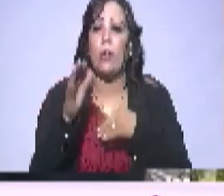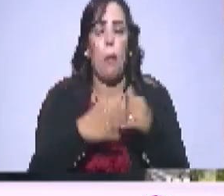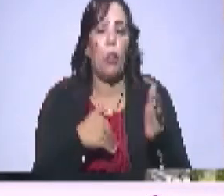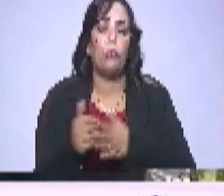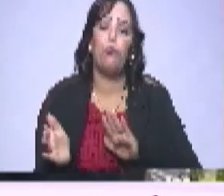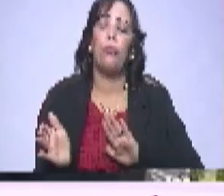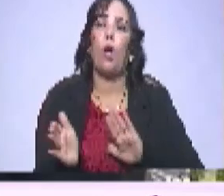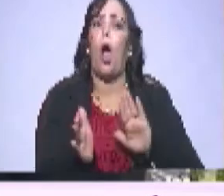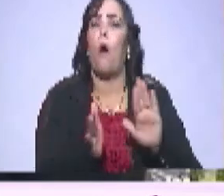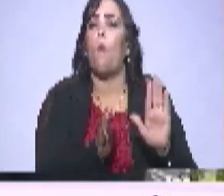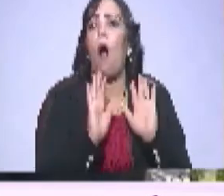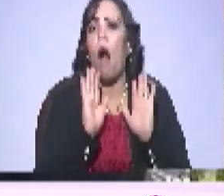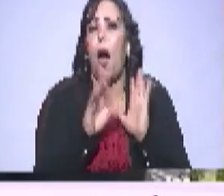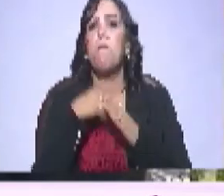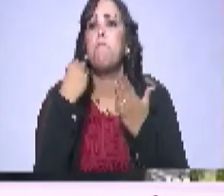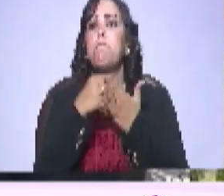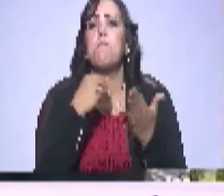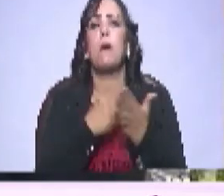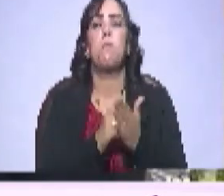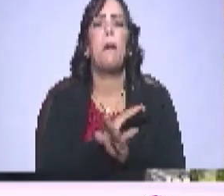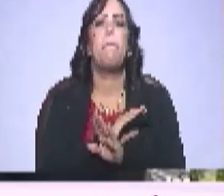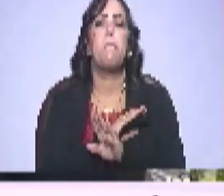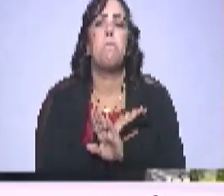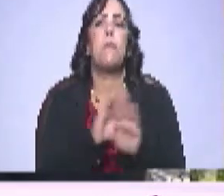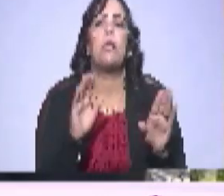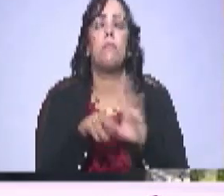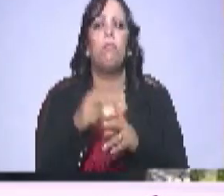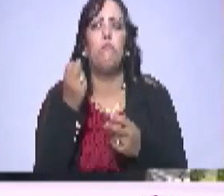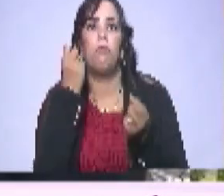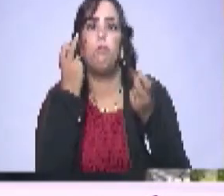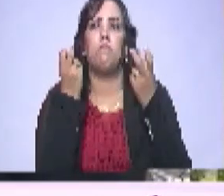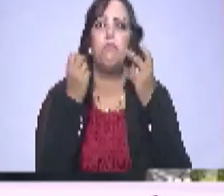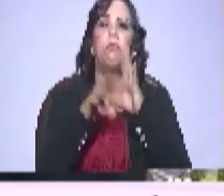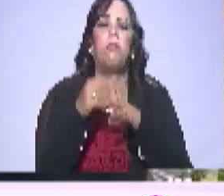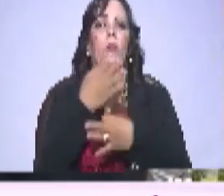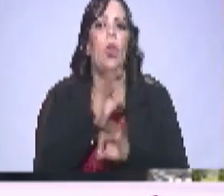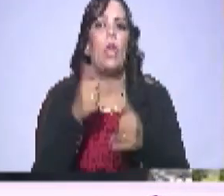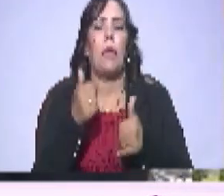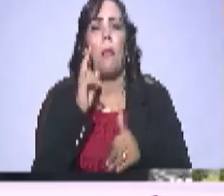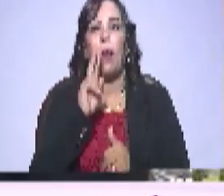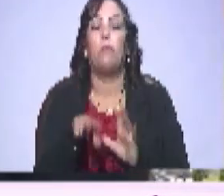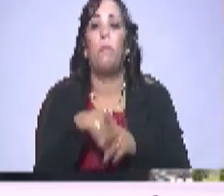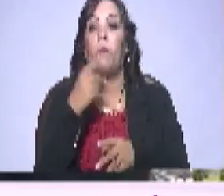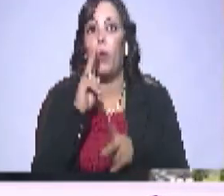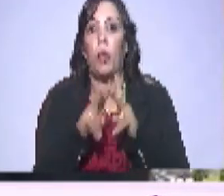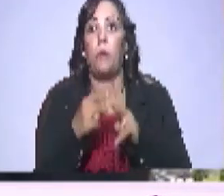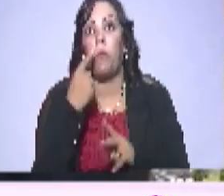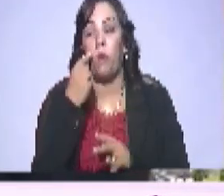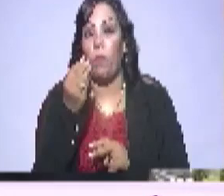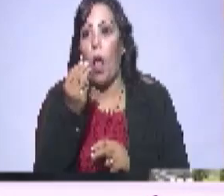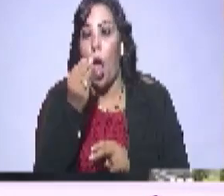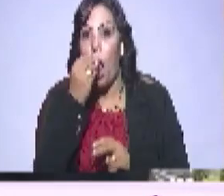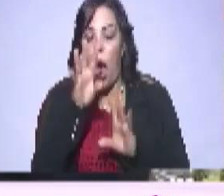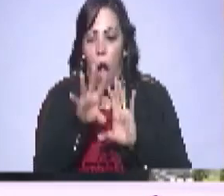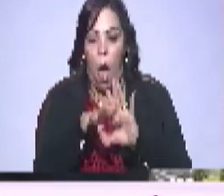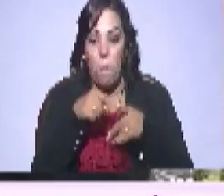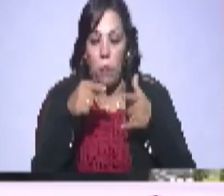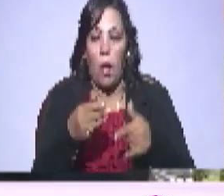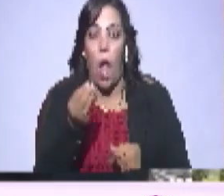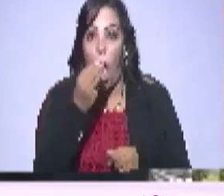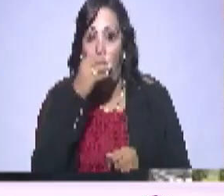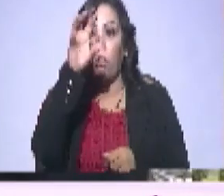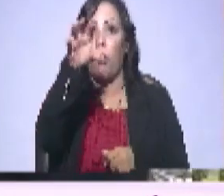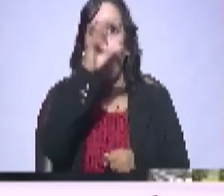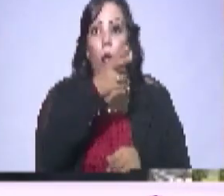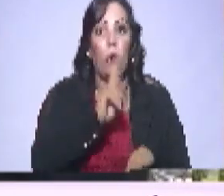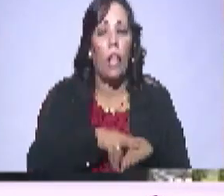احنا بنشغل حلقه مطبخ فقط لا غير، فيها ابداع من كل حاجه. ممكن حضرتك بتاكل حاجه هنا، احنا بنعمل حاجه هنا بتتاكل في